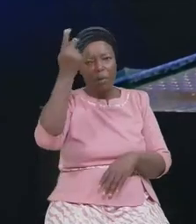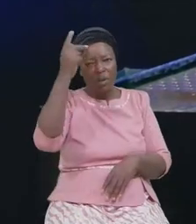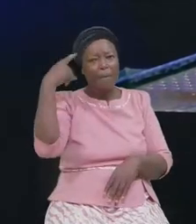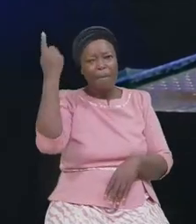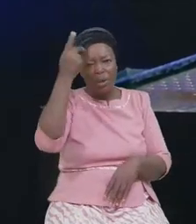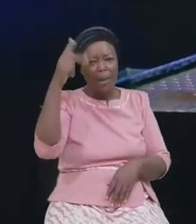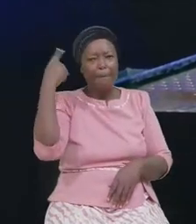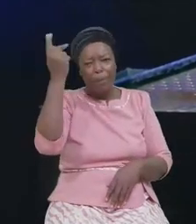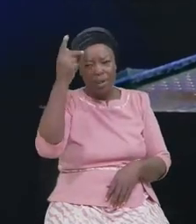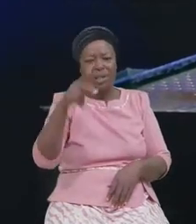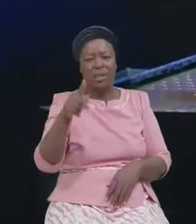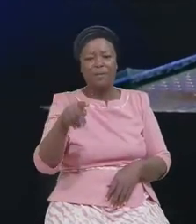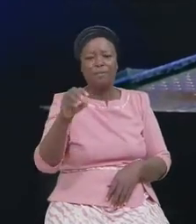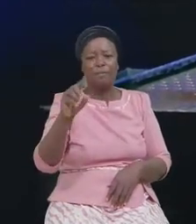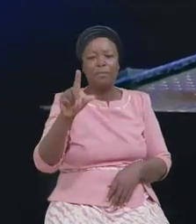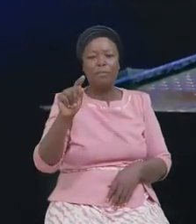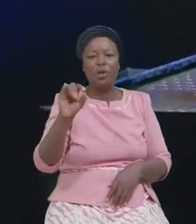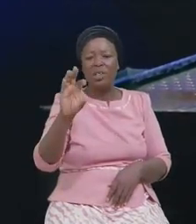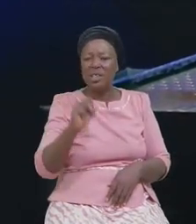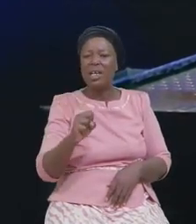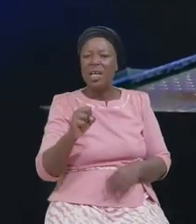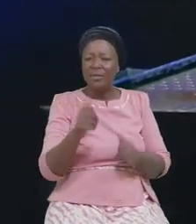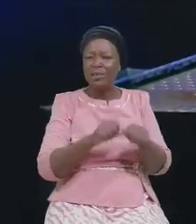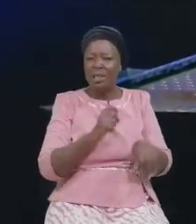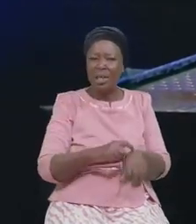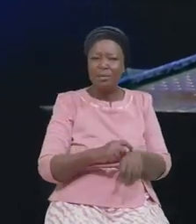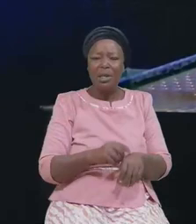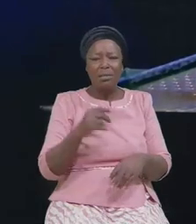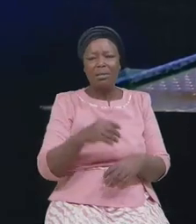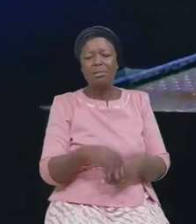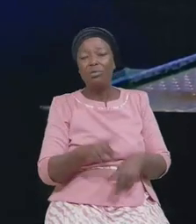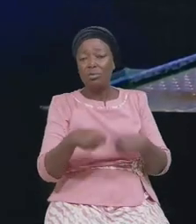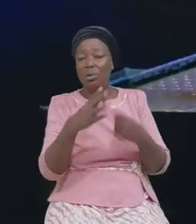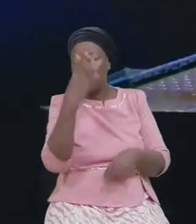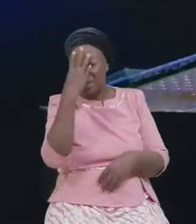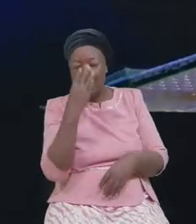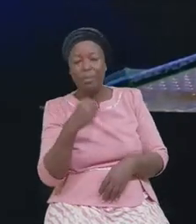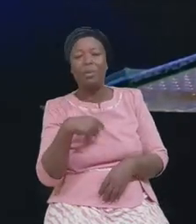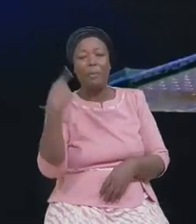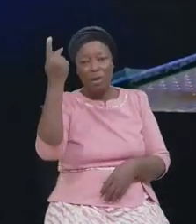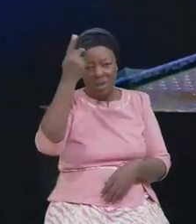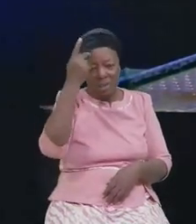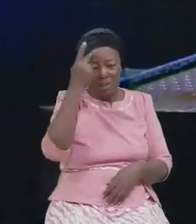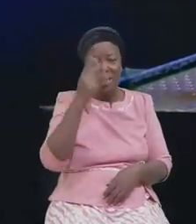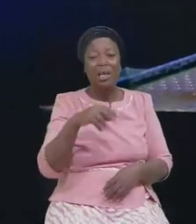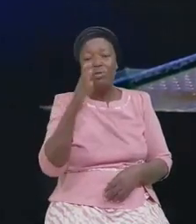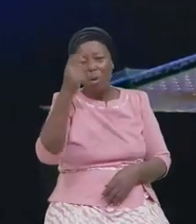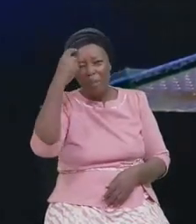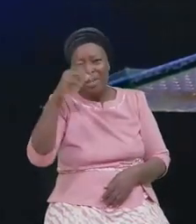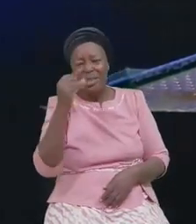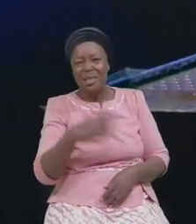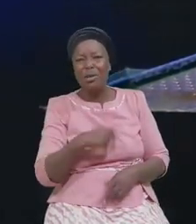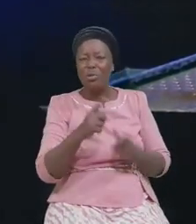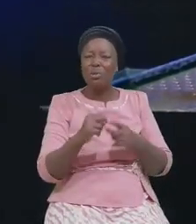on cherche les journaux, hein, 2-3 partenaires, on parle ensemble, c'est les politiques, on parle ensemble, on fait quelque chose, la